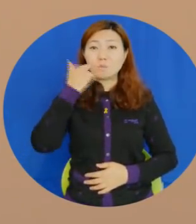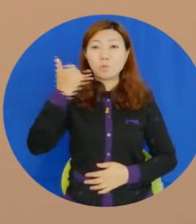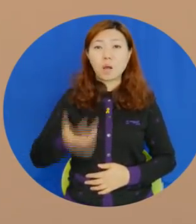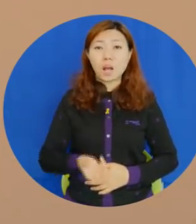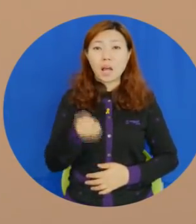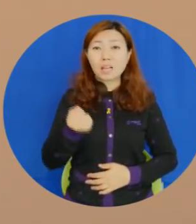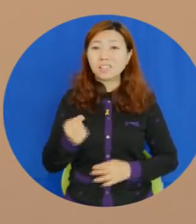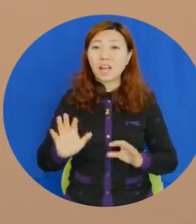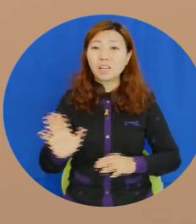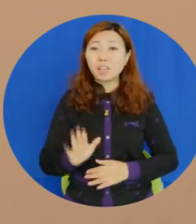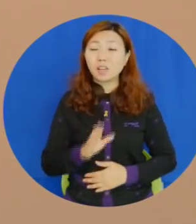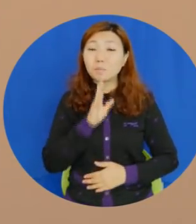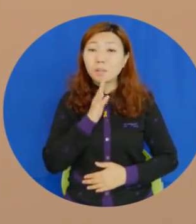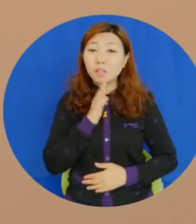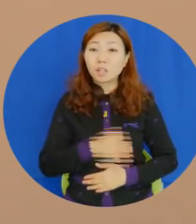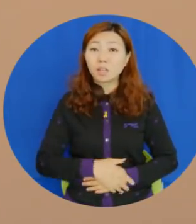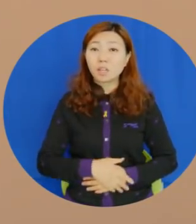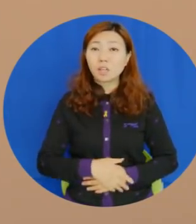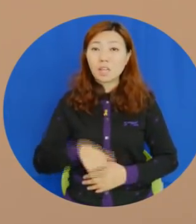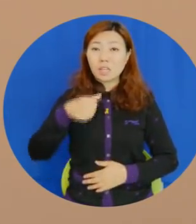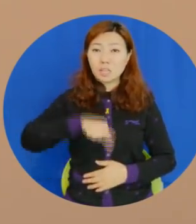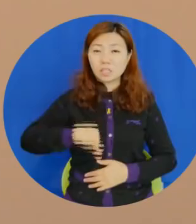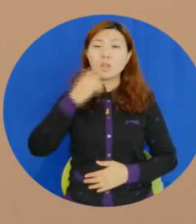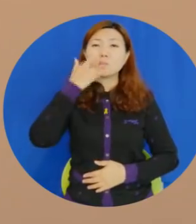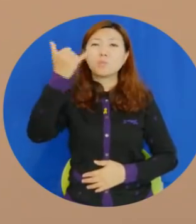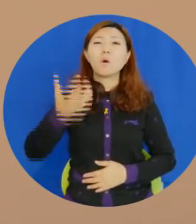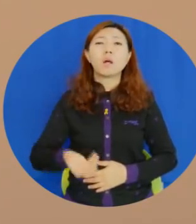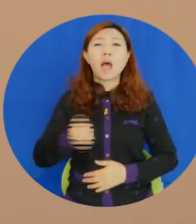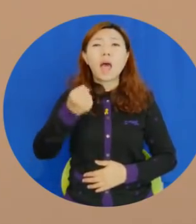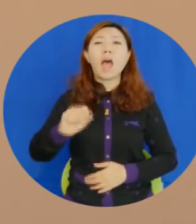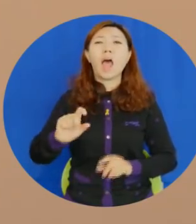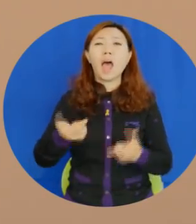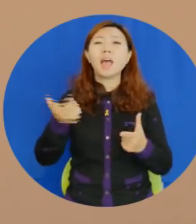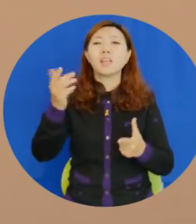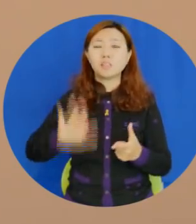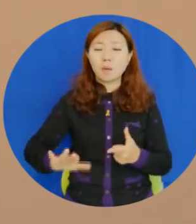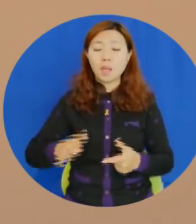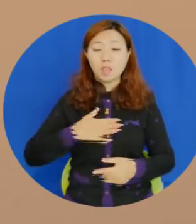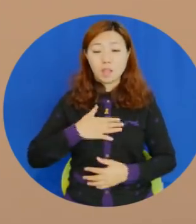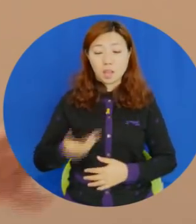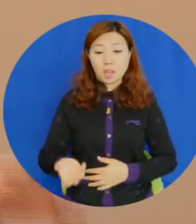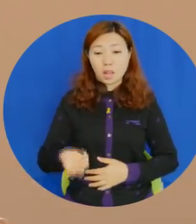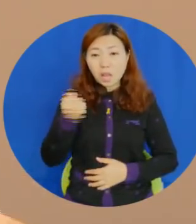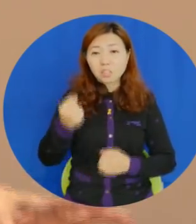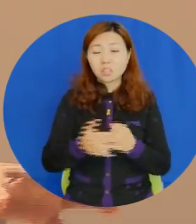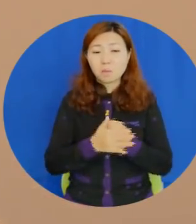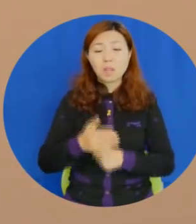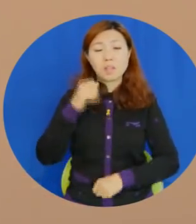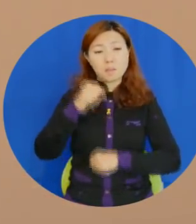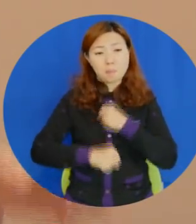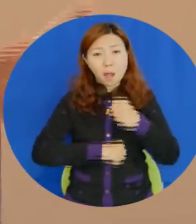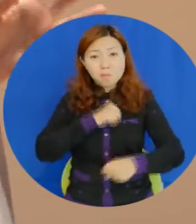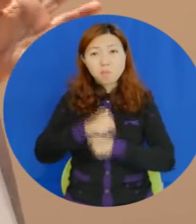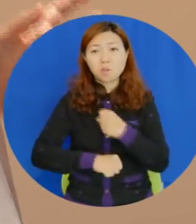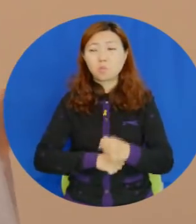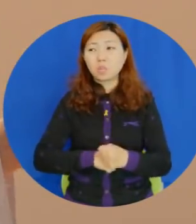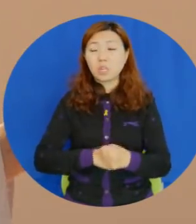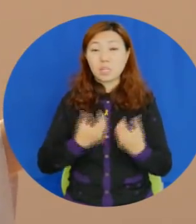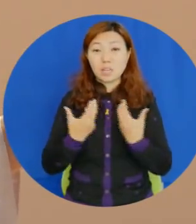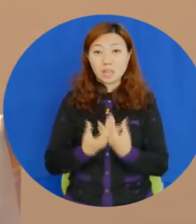자식이 부모의 소유는 사실 아니잖아요. 자식이 부모의 소유는 아니지만은 네. 소유니까 내 맘대로